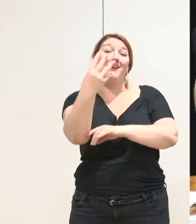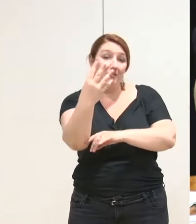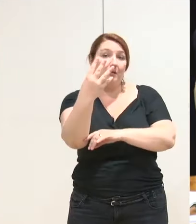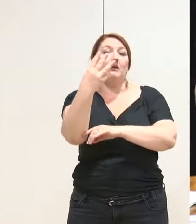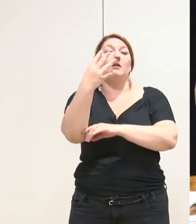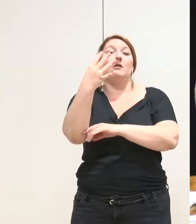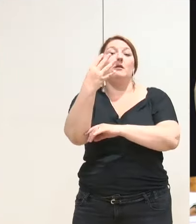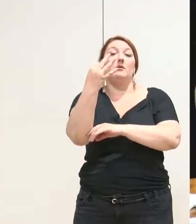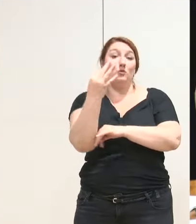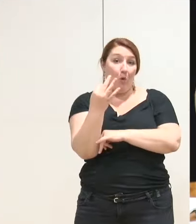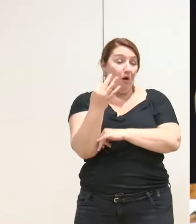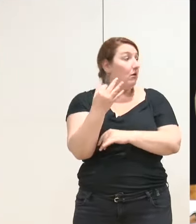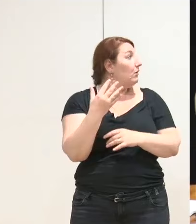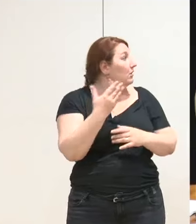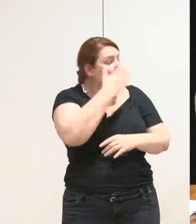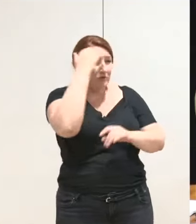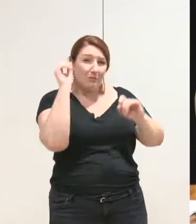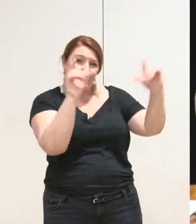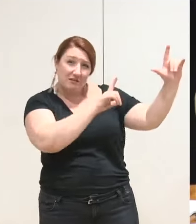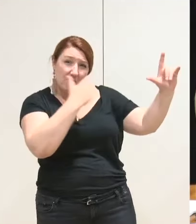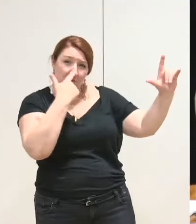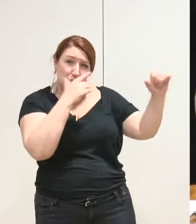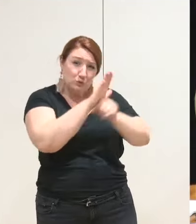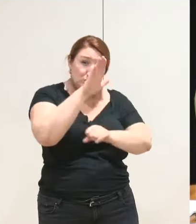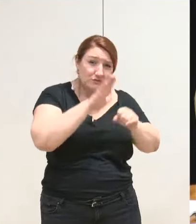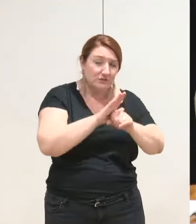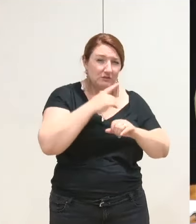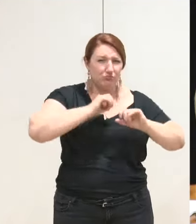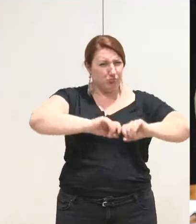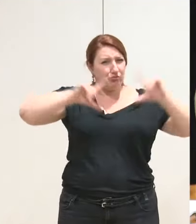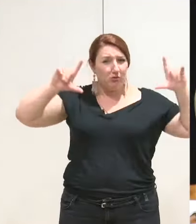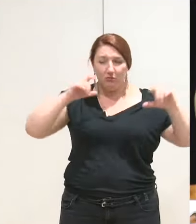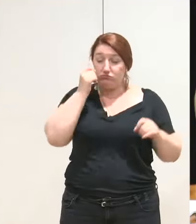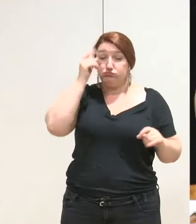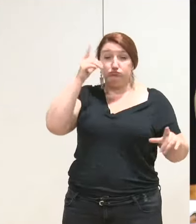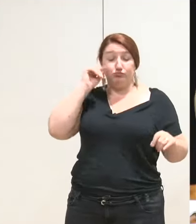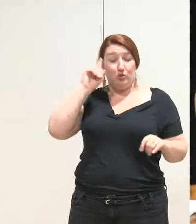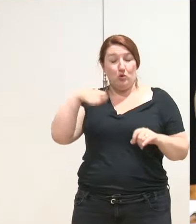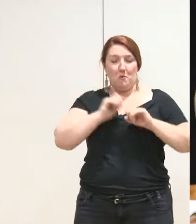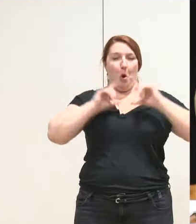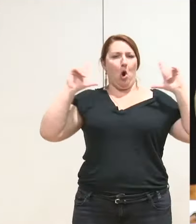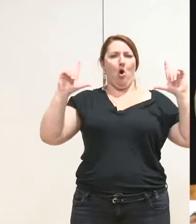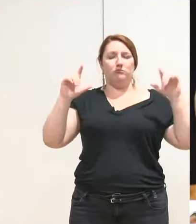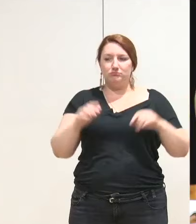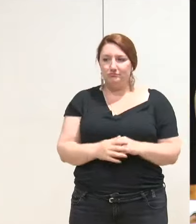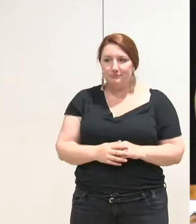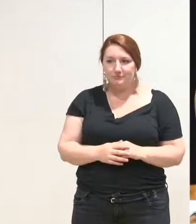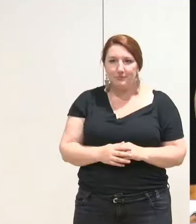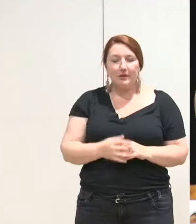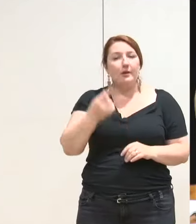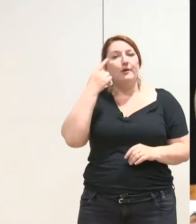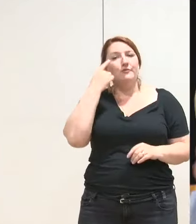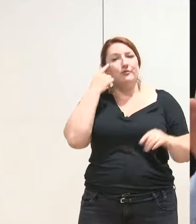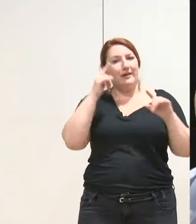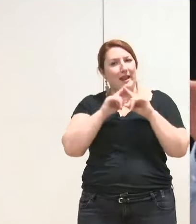petit je sais pas si on peut l'avoir plus grande la diapo euh c'est étonnant parce que normalement c'est c'est plus grand euh vous voyez la